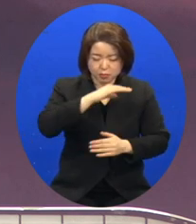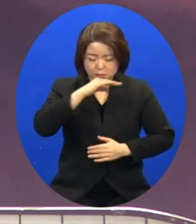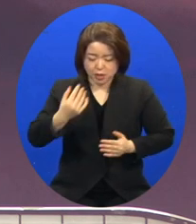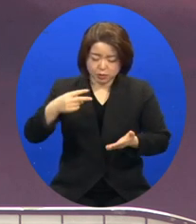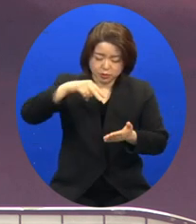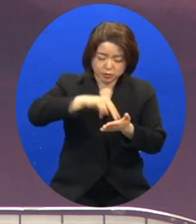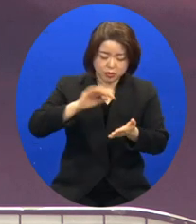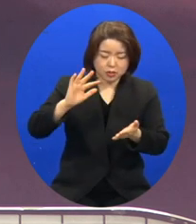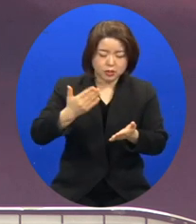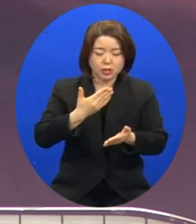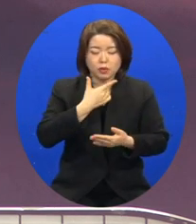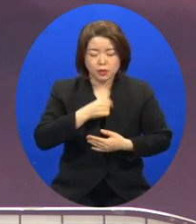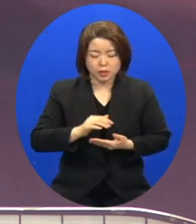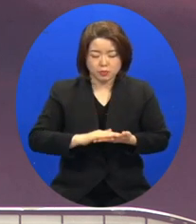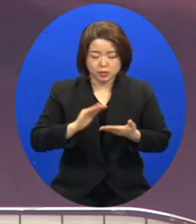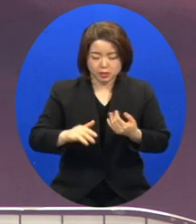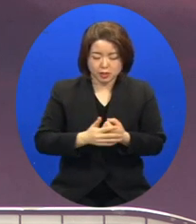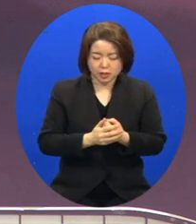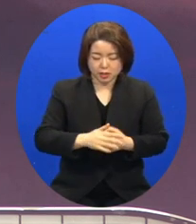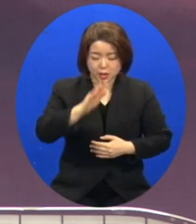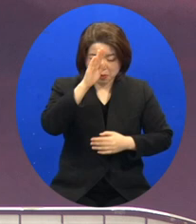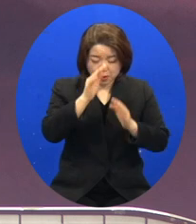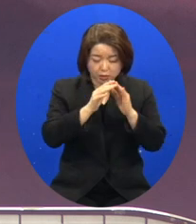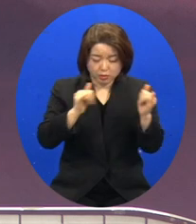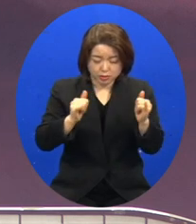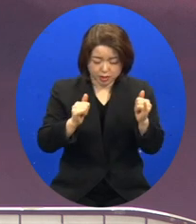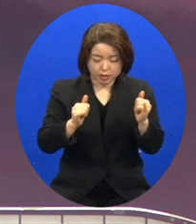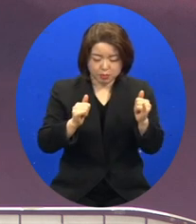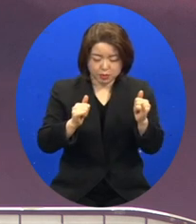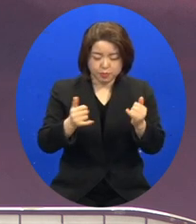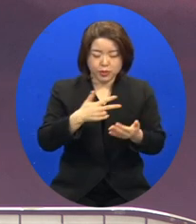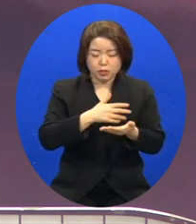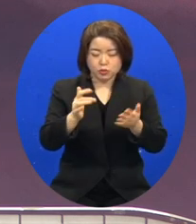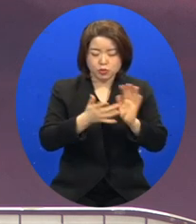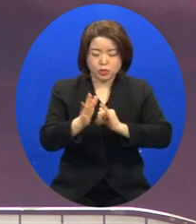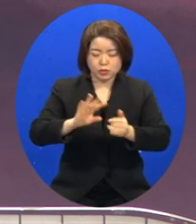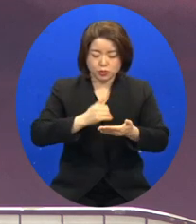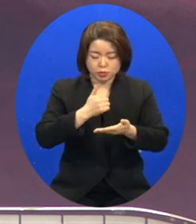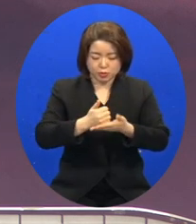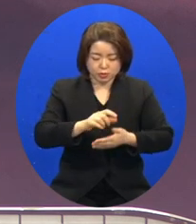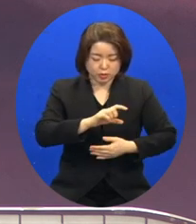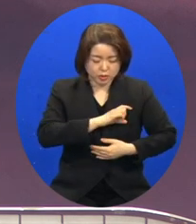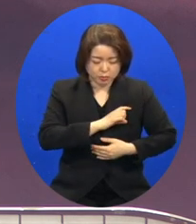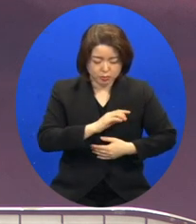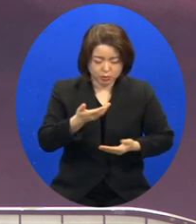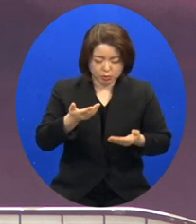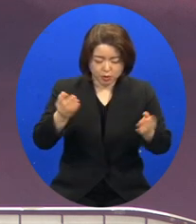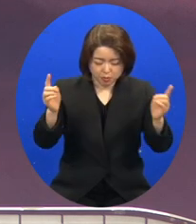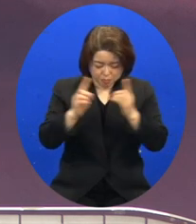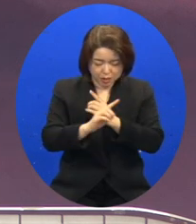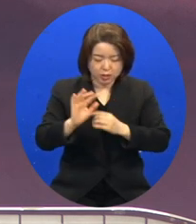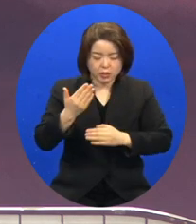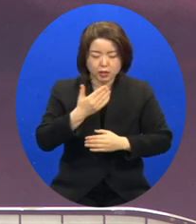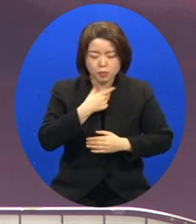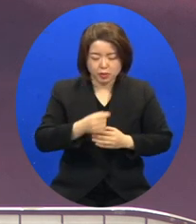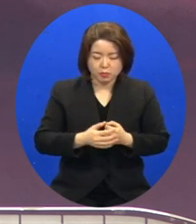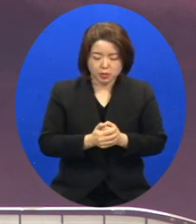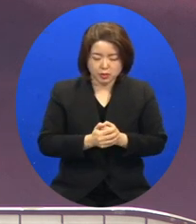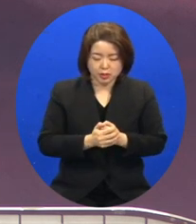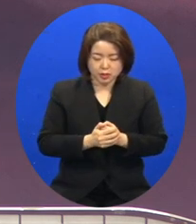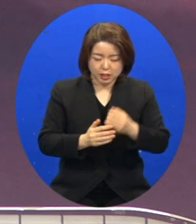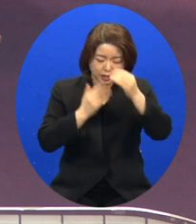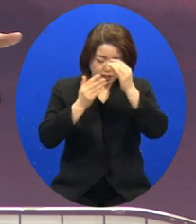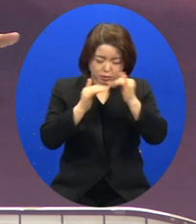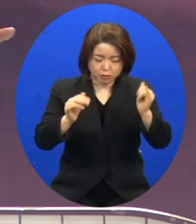원합니다 하나님 병든 이들이 주 예수님의 이름으로 거침 받게 되기를 원합니다 성도들이 기업의